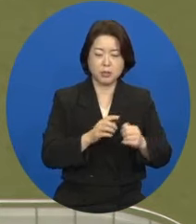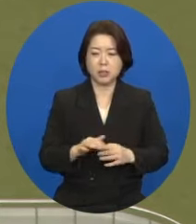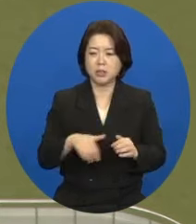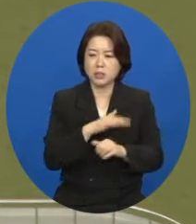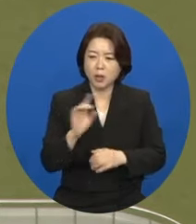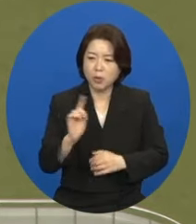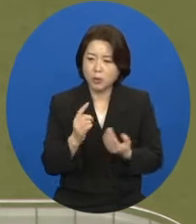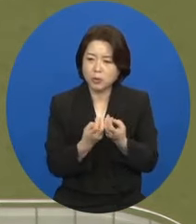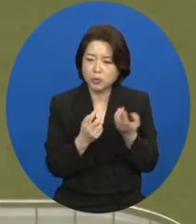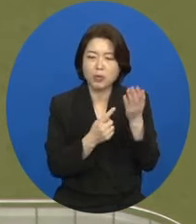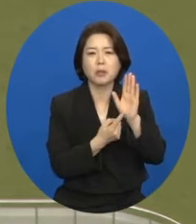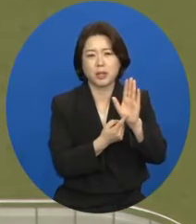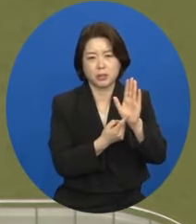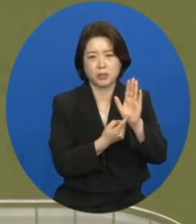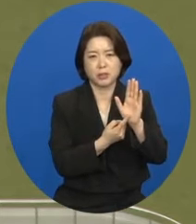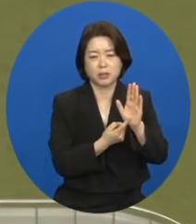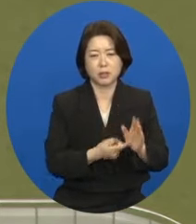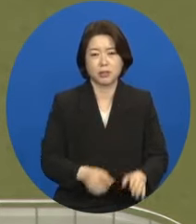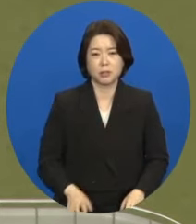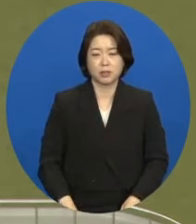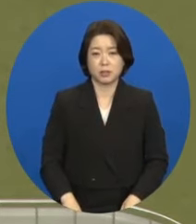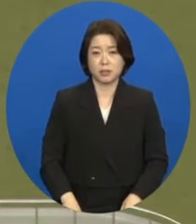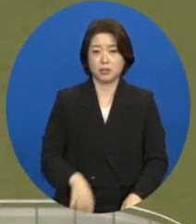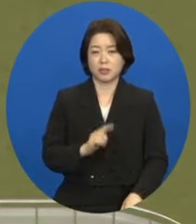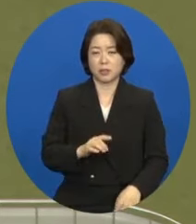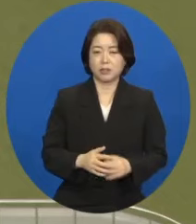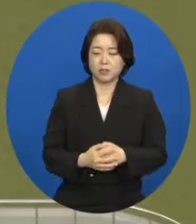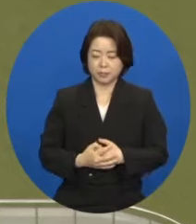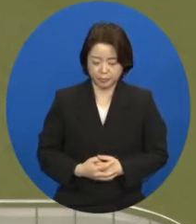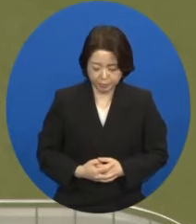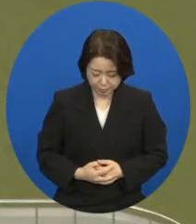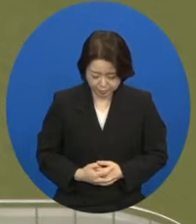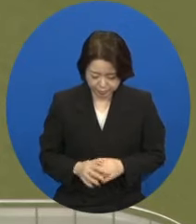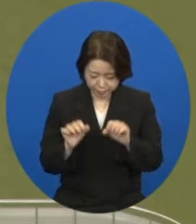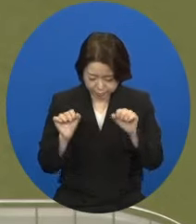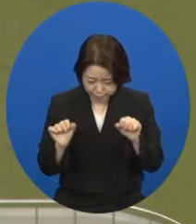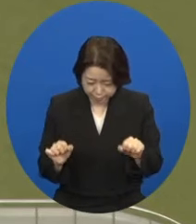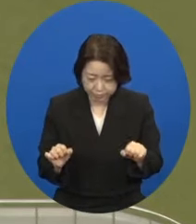반응을 했을까요? 이렇게 하셨답니다.